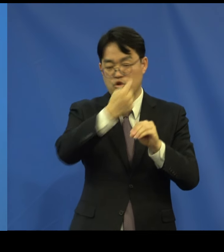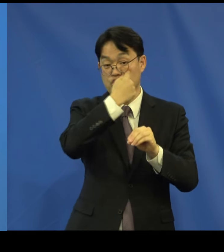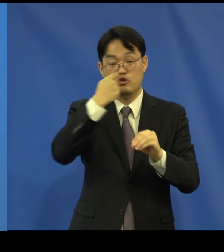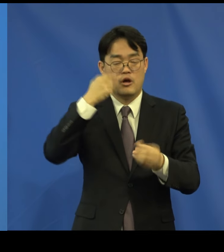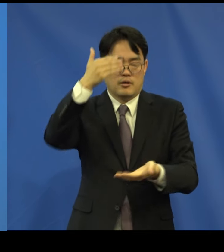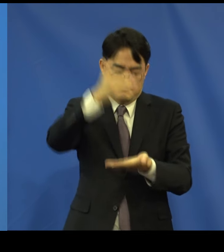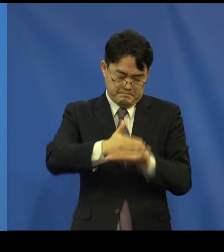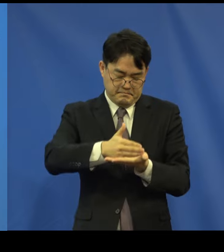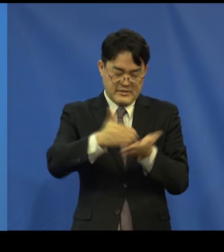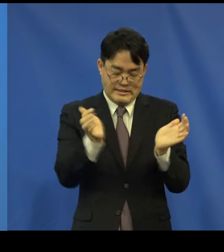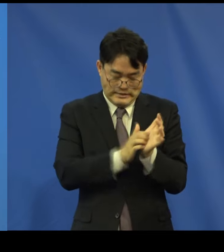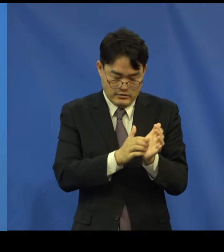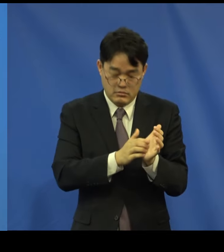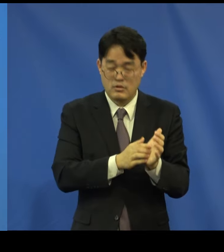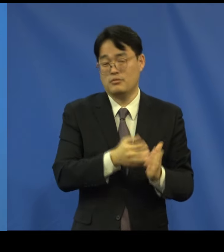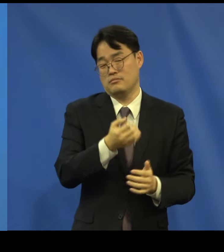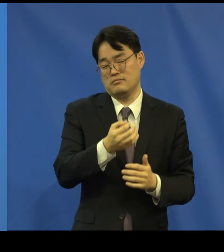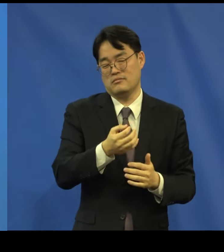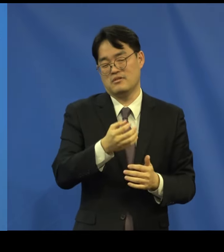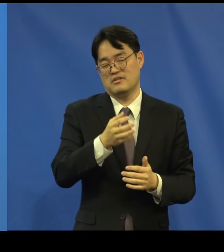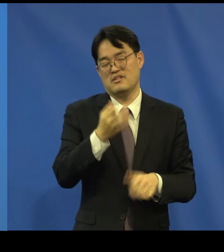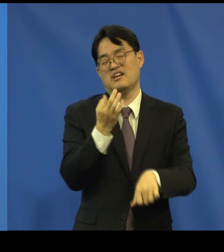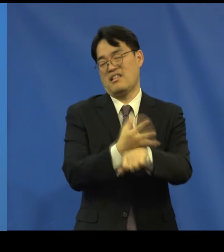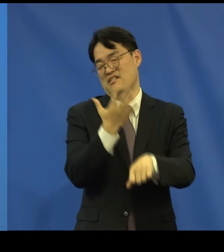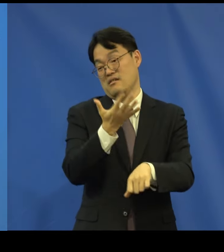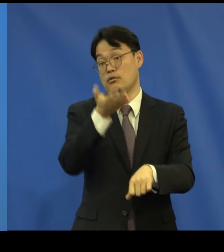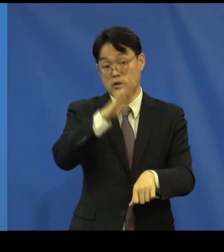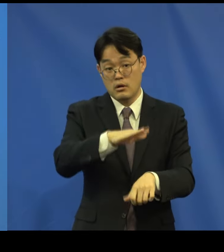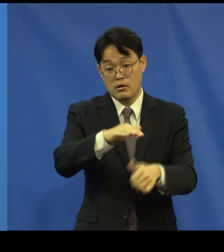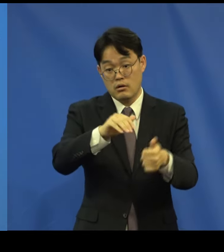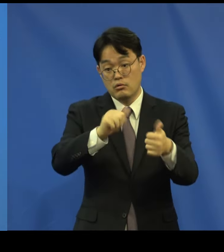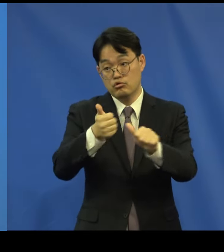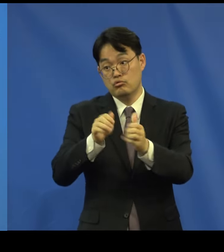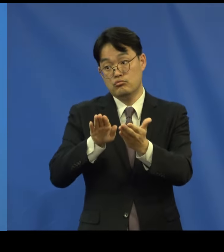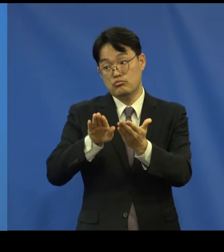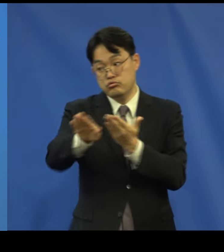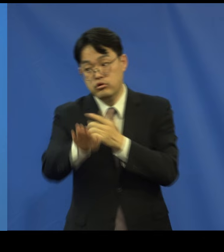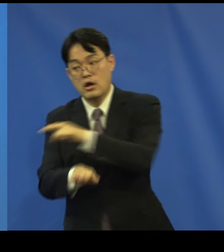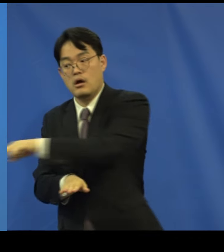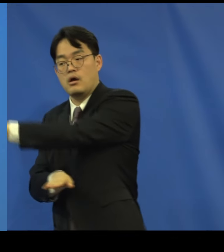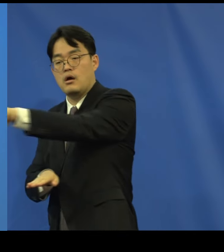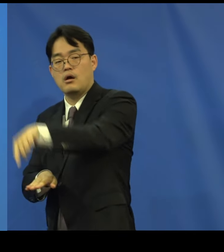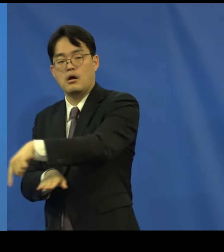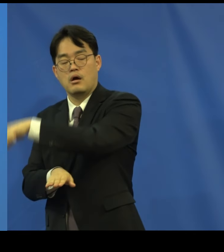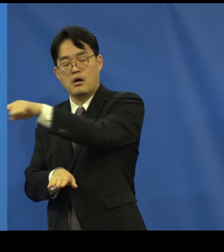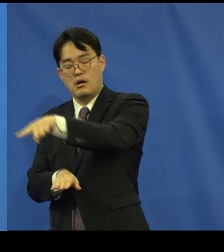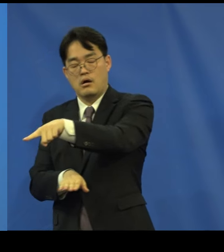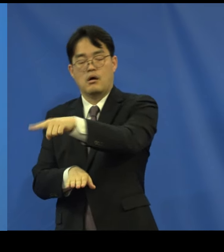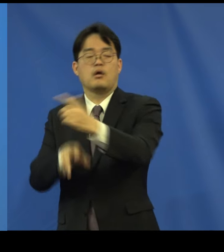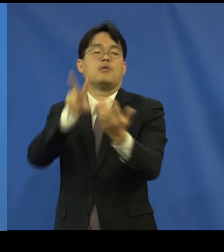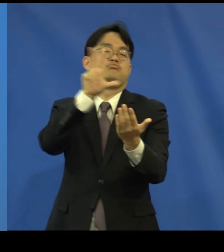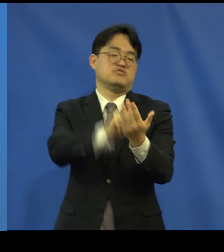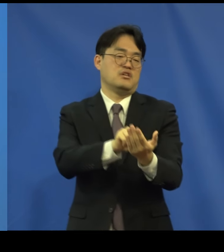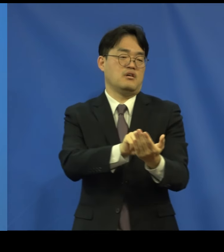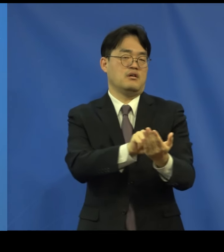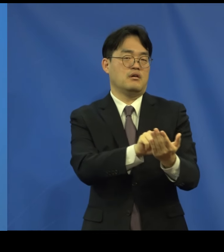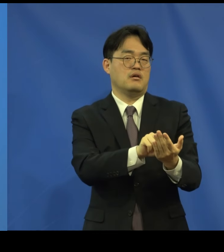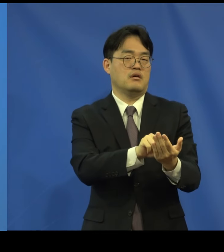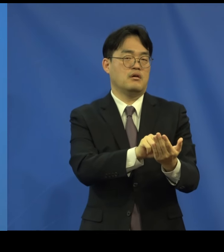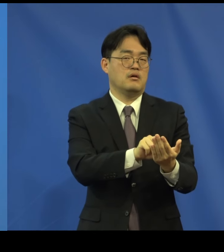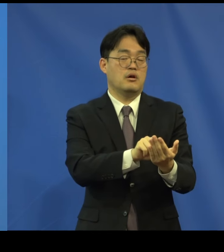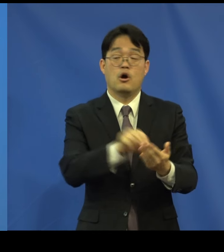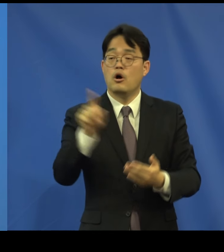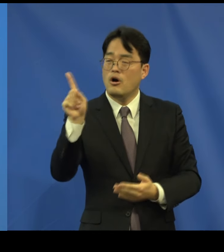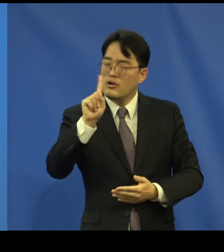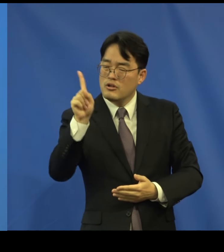많아요. 그런데 여러분, 죽음이 끝이 아니기 때문에 두려운 것입니다. 그래서 T.S. 엘리엇은 이런 말을